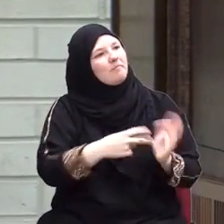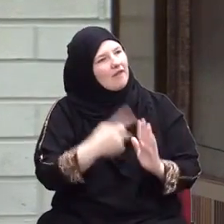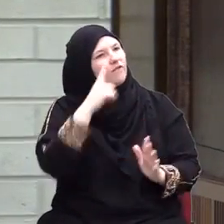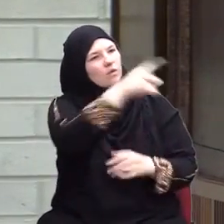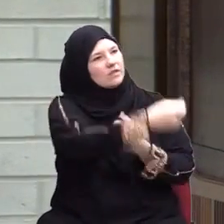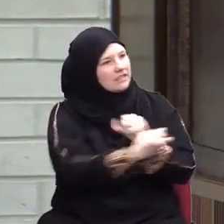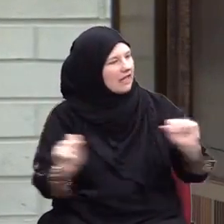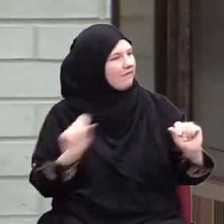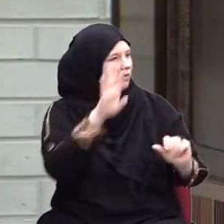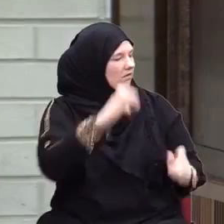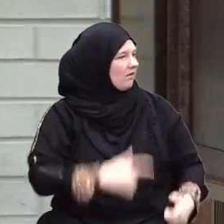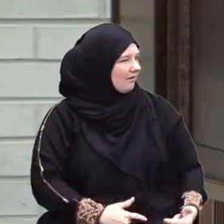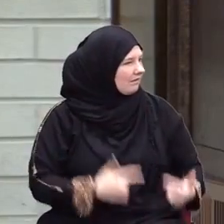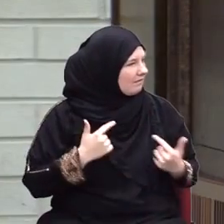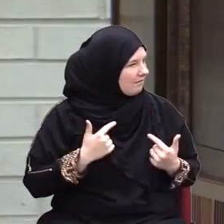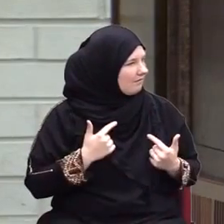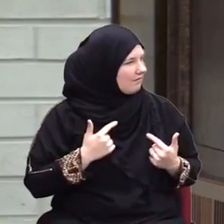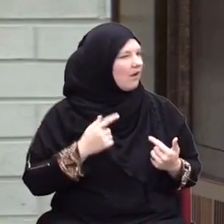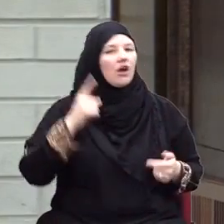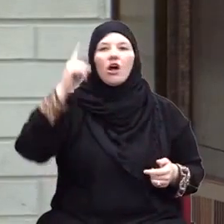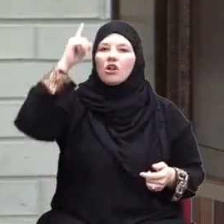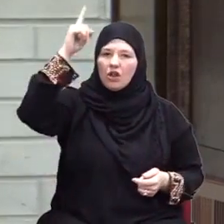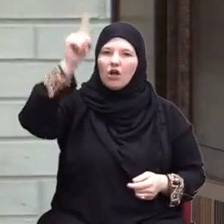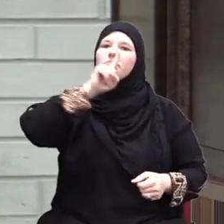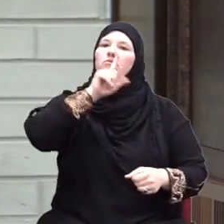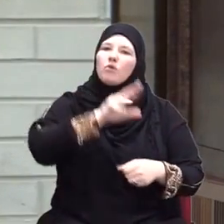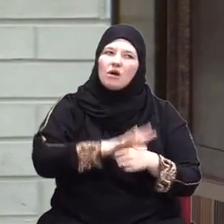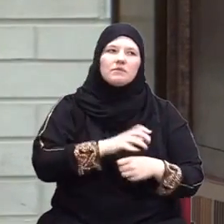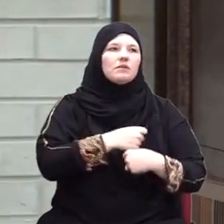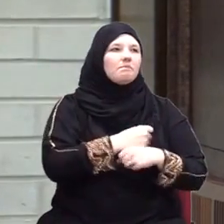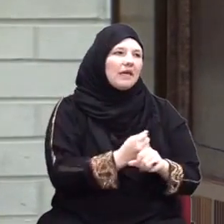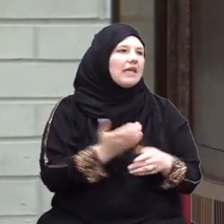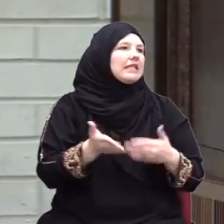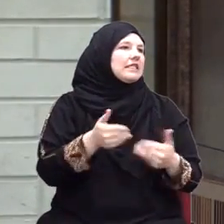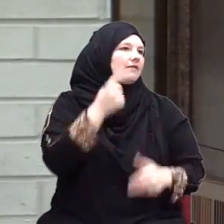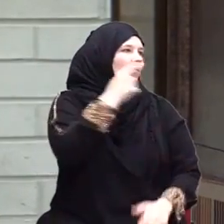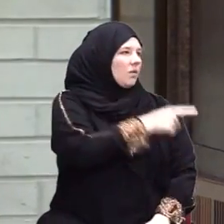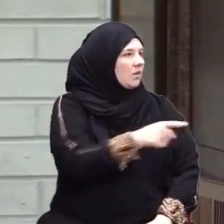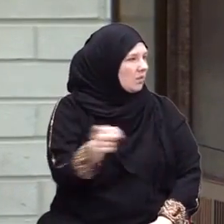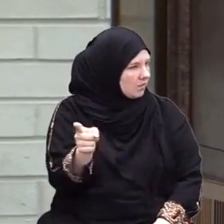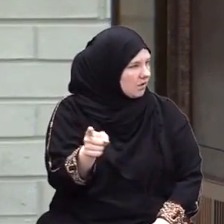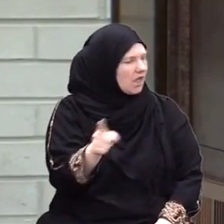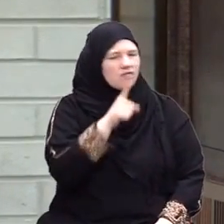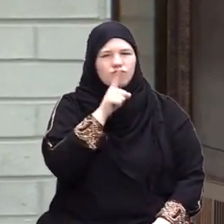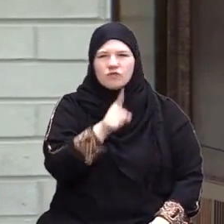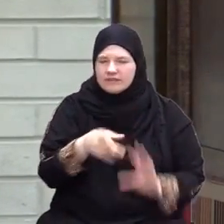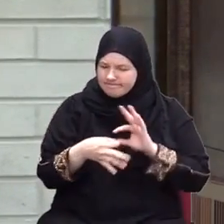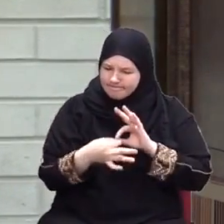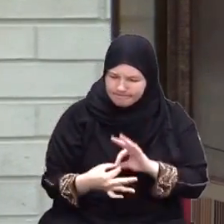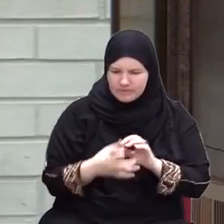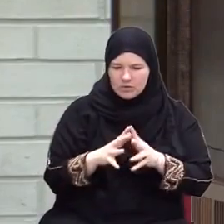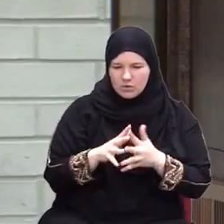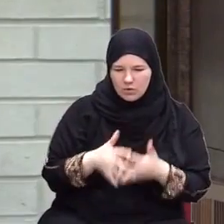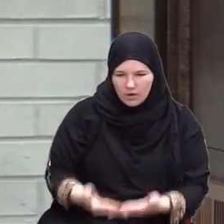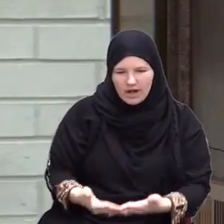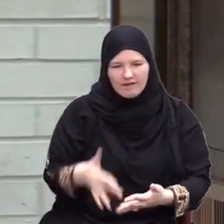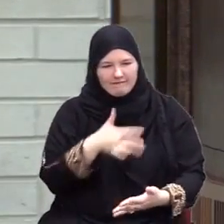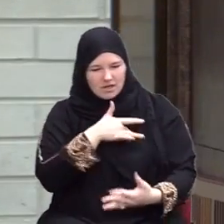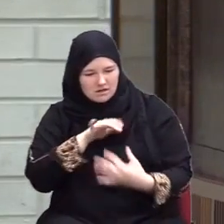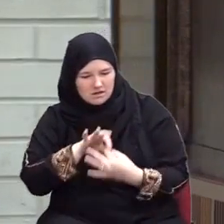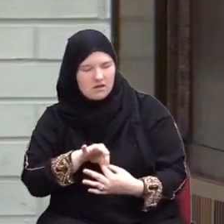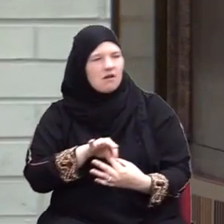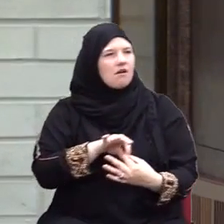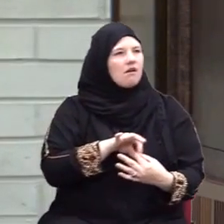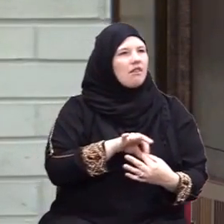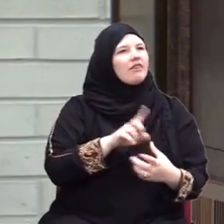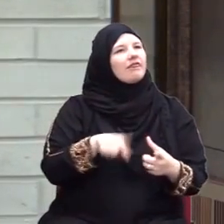protection. And Allah promised to make it easy for you. فَسَنُوَيَسِّرُهُ لِلْيُسْرَ